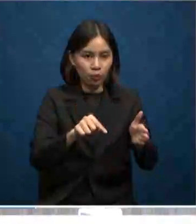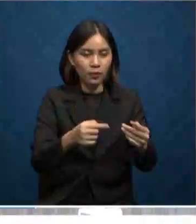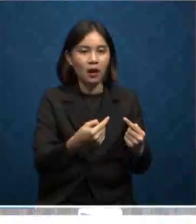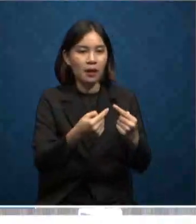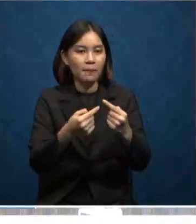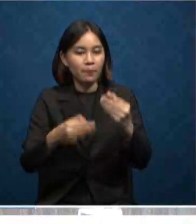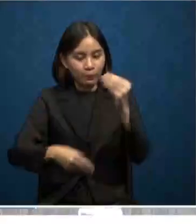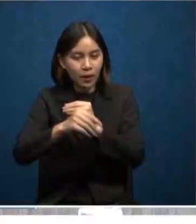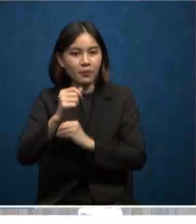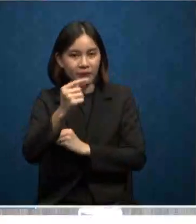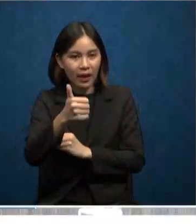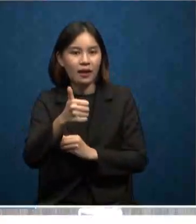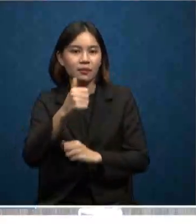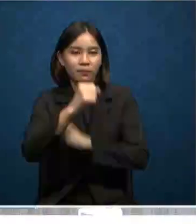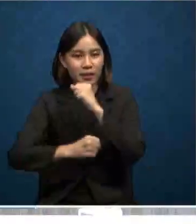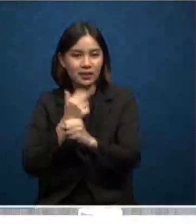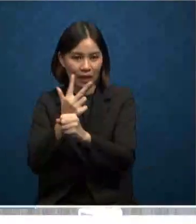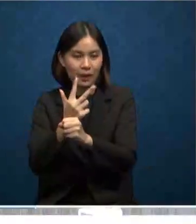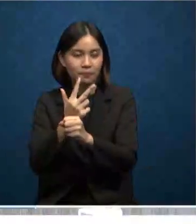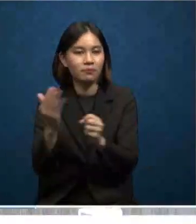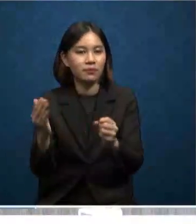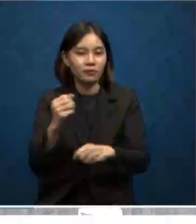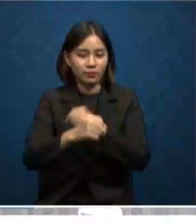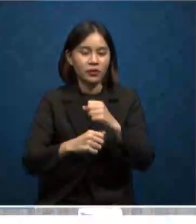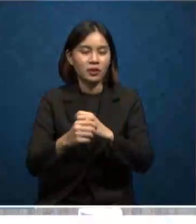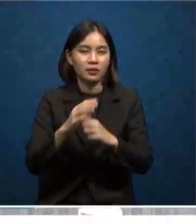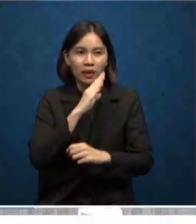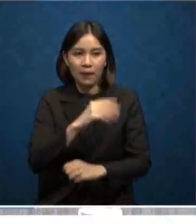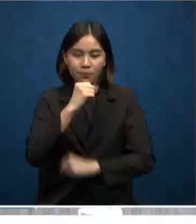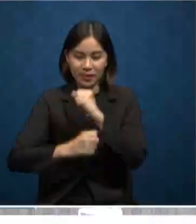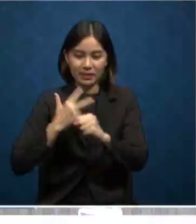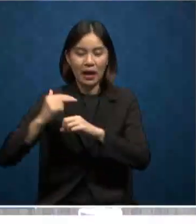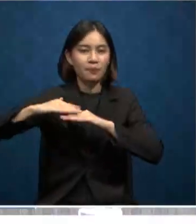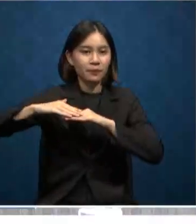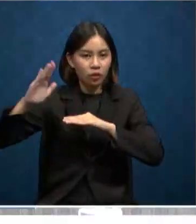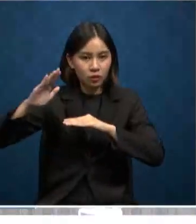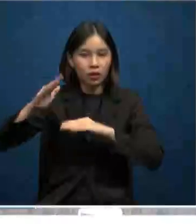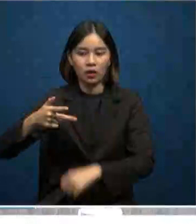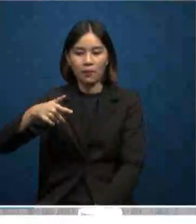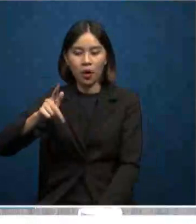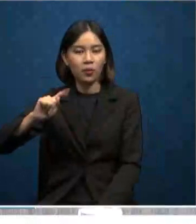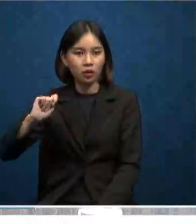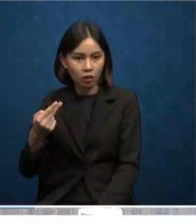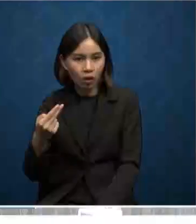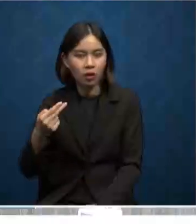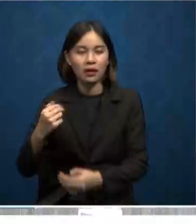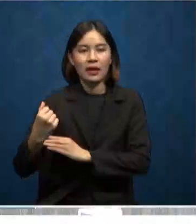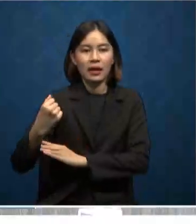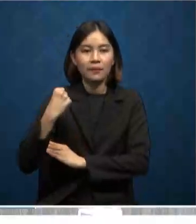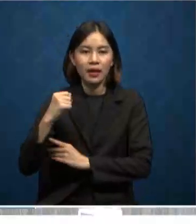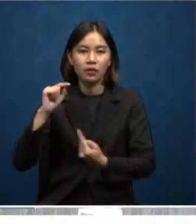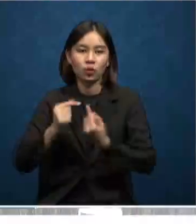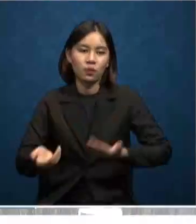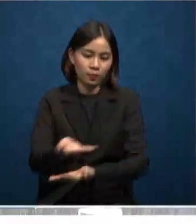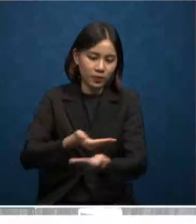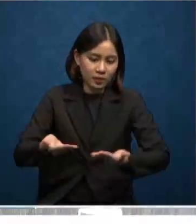1ครั้งก็คือเป็นรวมเป็น3ปีถ้าพ้นกำหนด3ปีปปท.ยังมีอำนาจในการพิจ